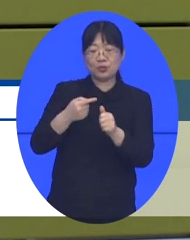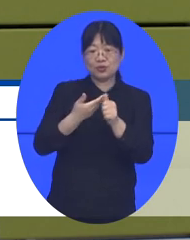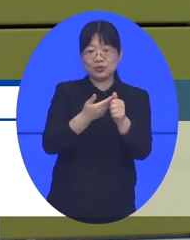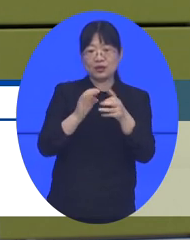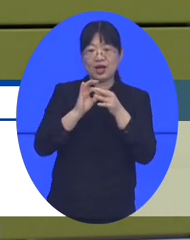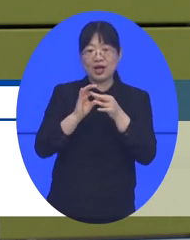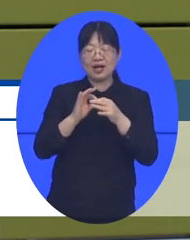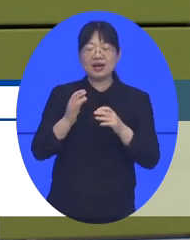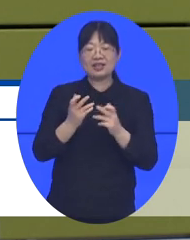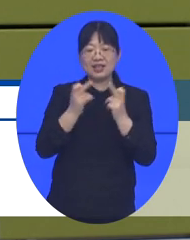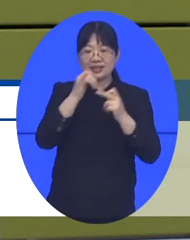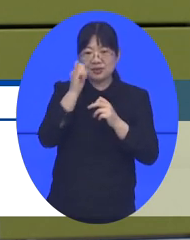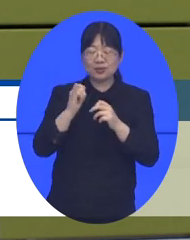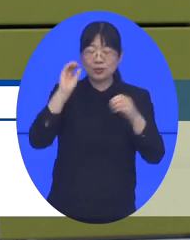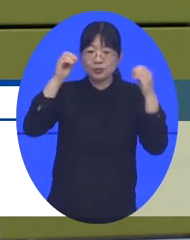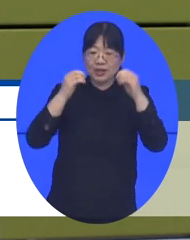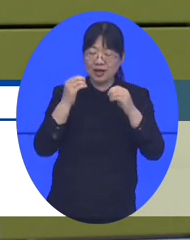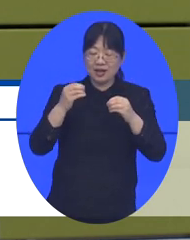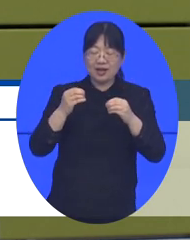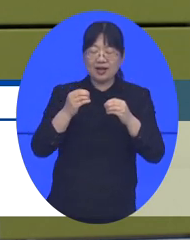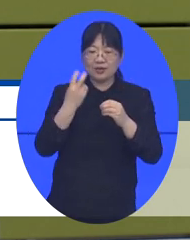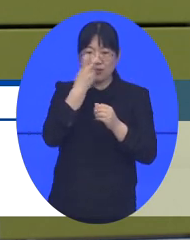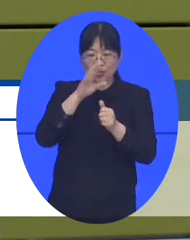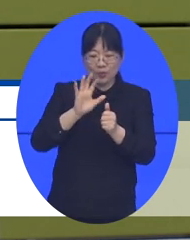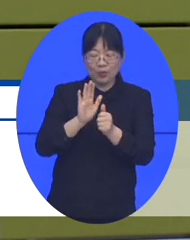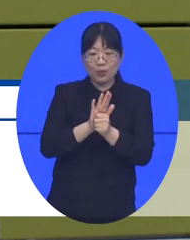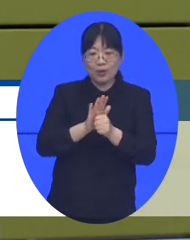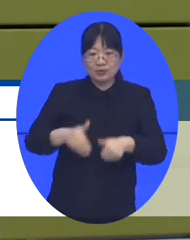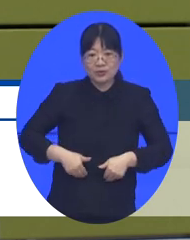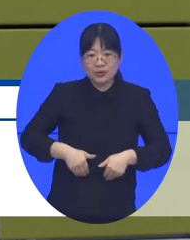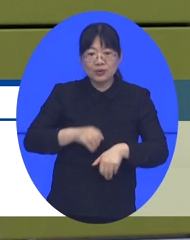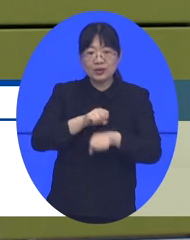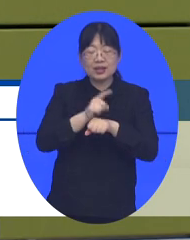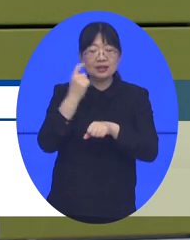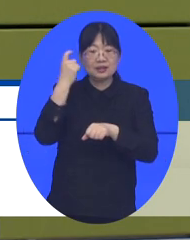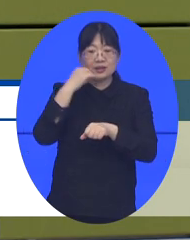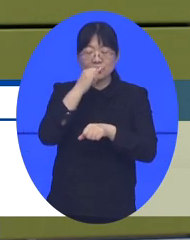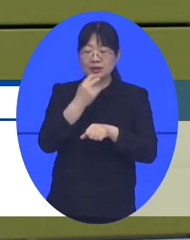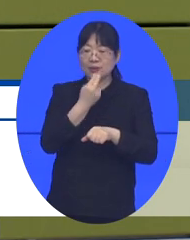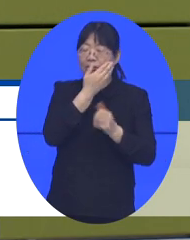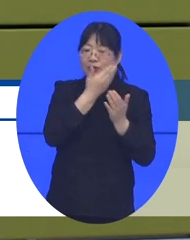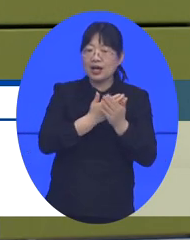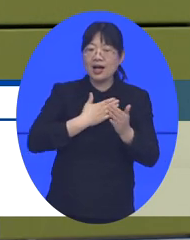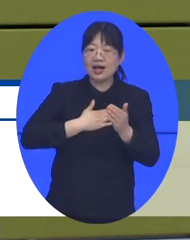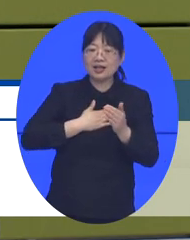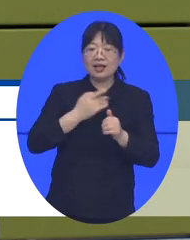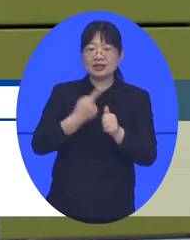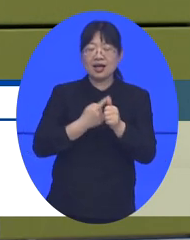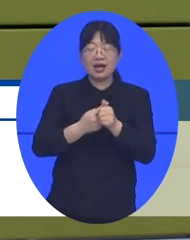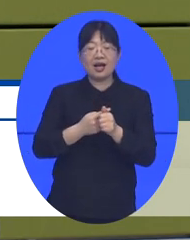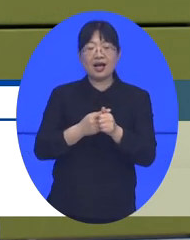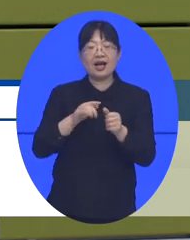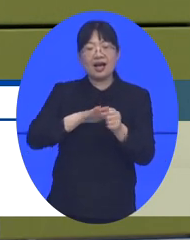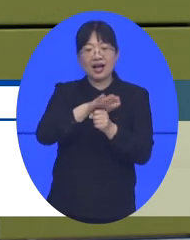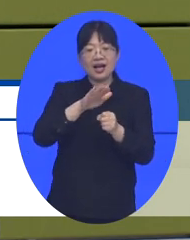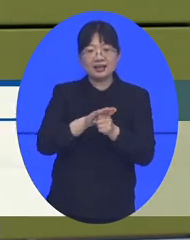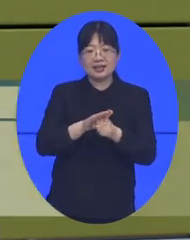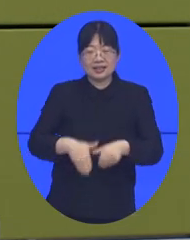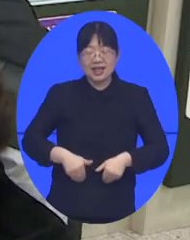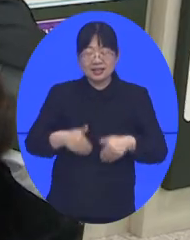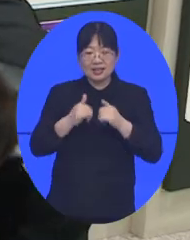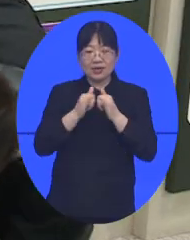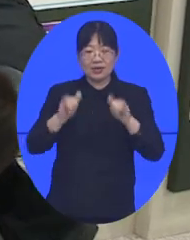야생동물 보호의 필요성을 느끼고 생명의 소중함을 배움으로써 자연을 아끼고 보호하는 따뜻한 사람으로 성장하길